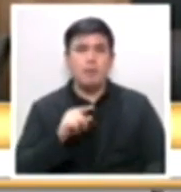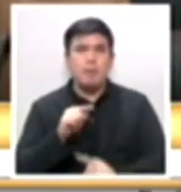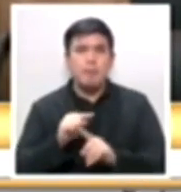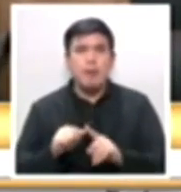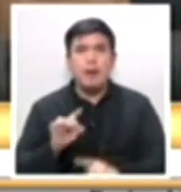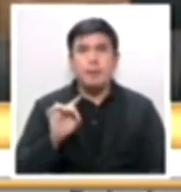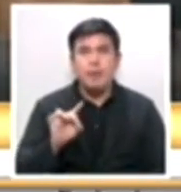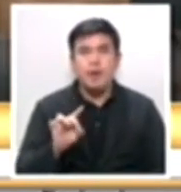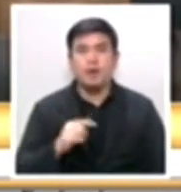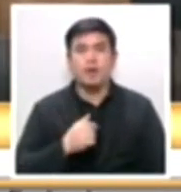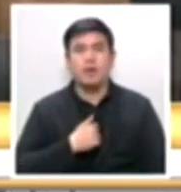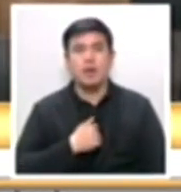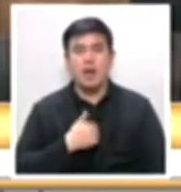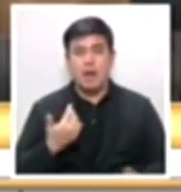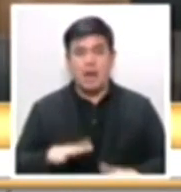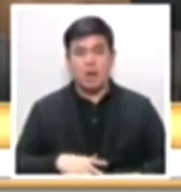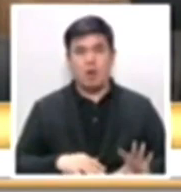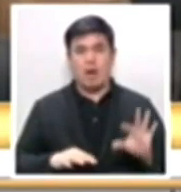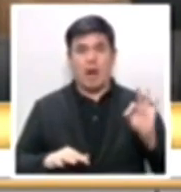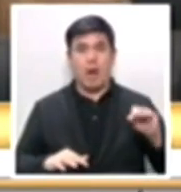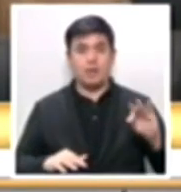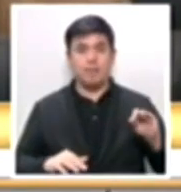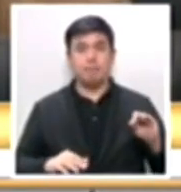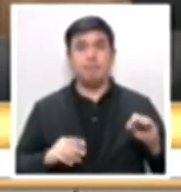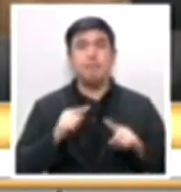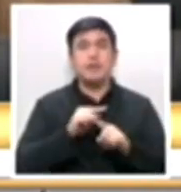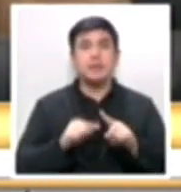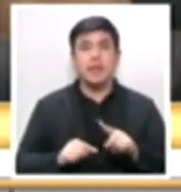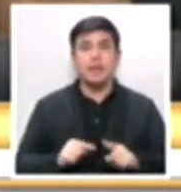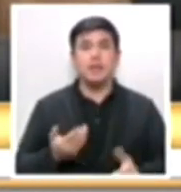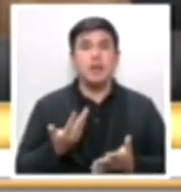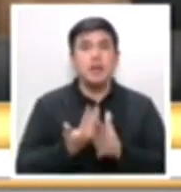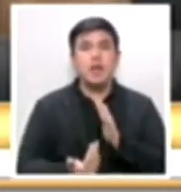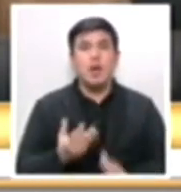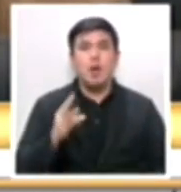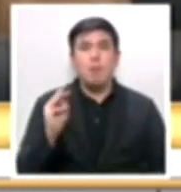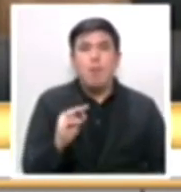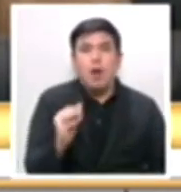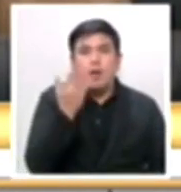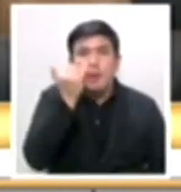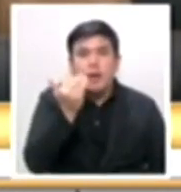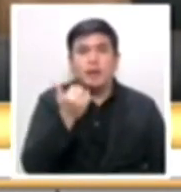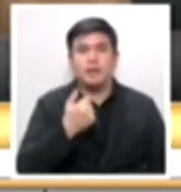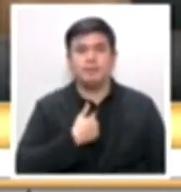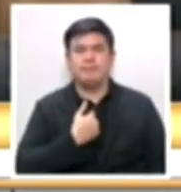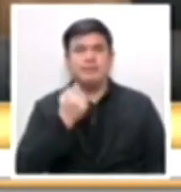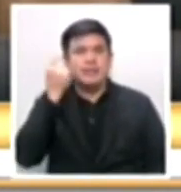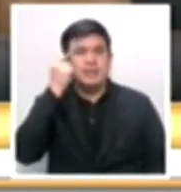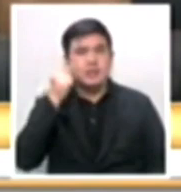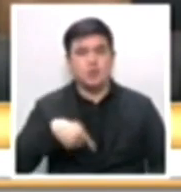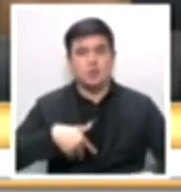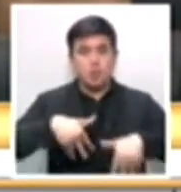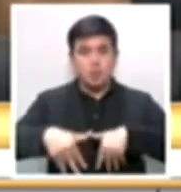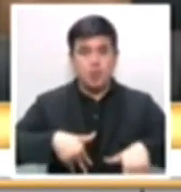ของผมก็คือทำไมอีก 90% ถึงไม่ควรเป็นพื้นที่สีม่วงอีก 90% จุดอื่นสมมุติผมว่าชาวบ้านที่